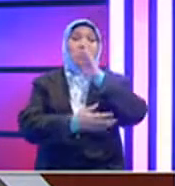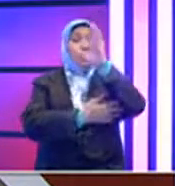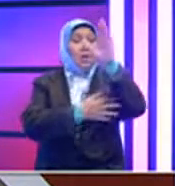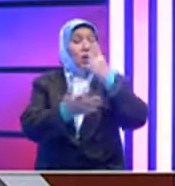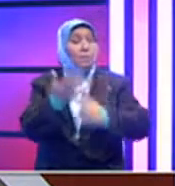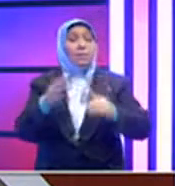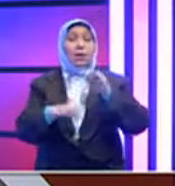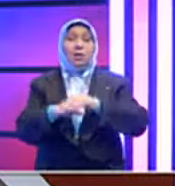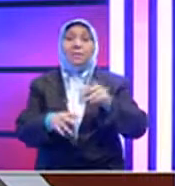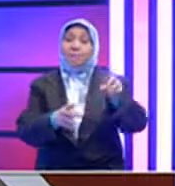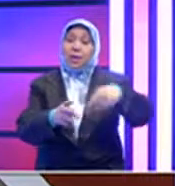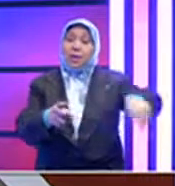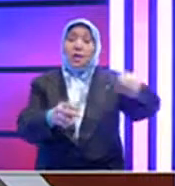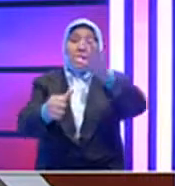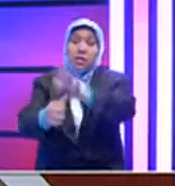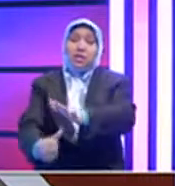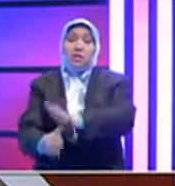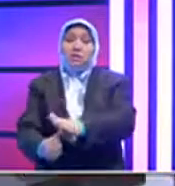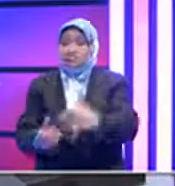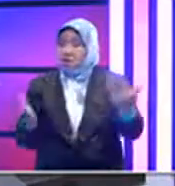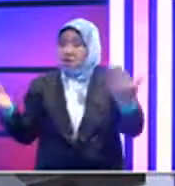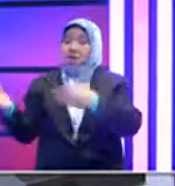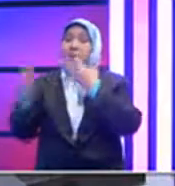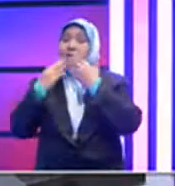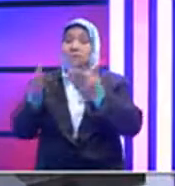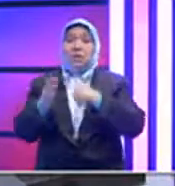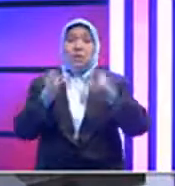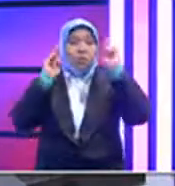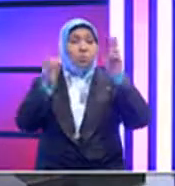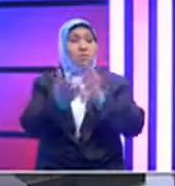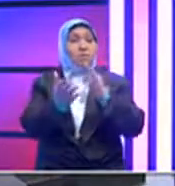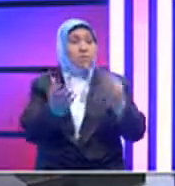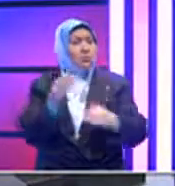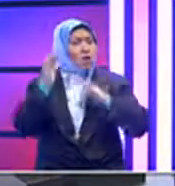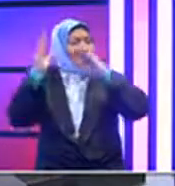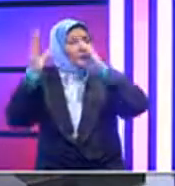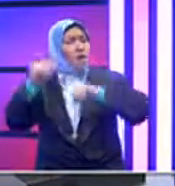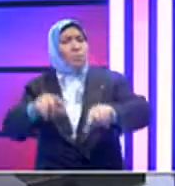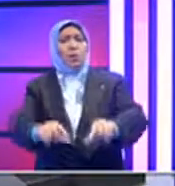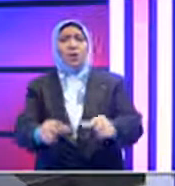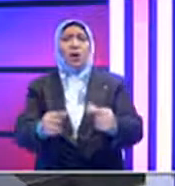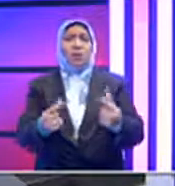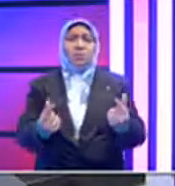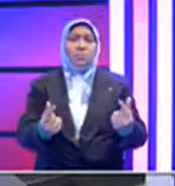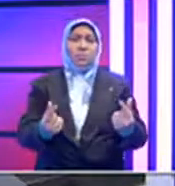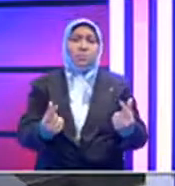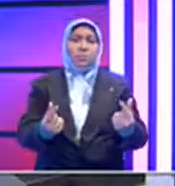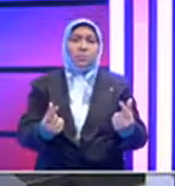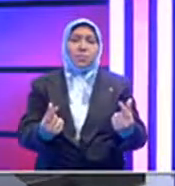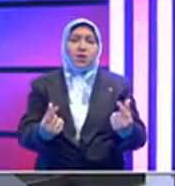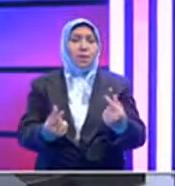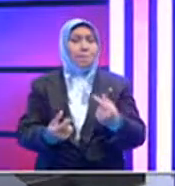kepada mereka yang ditindas jadi mudah-mudahan Alquran Terus apa tuh